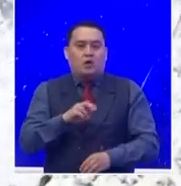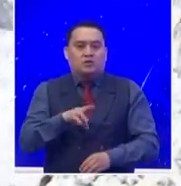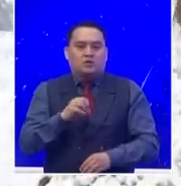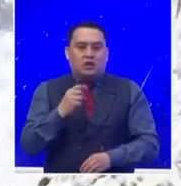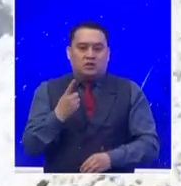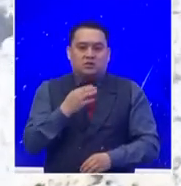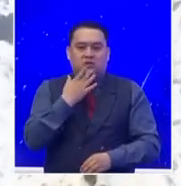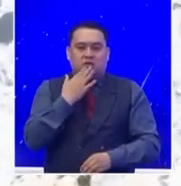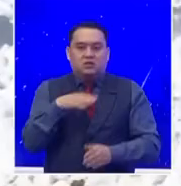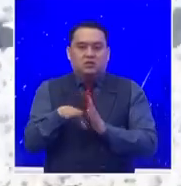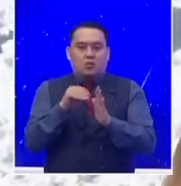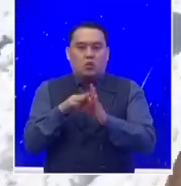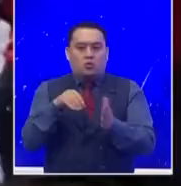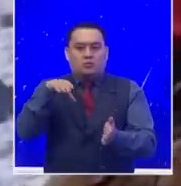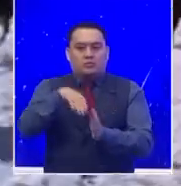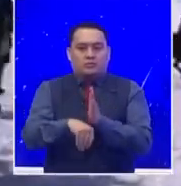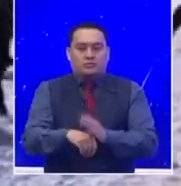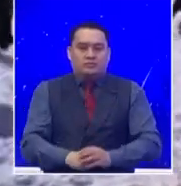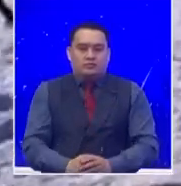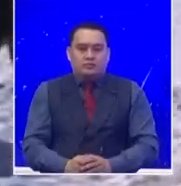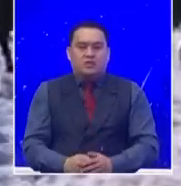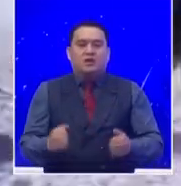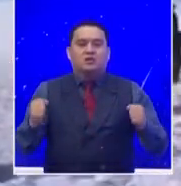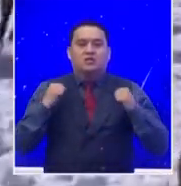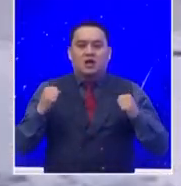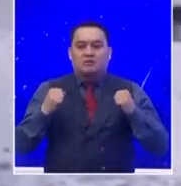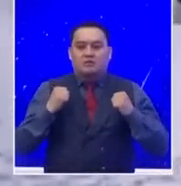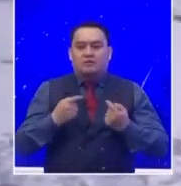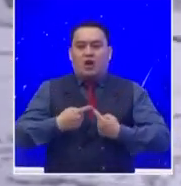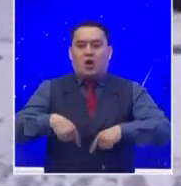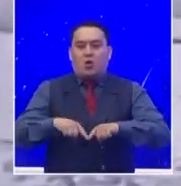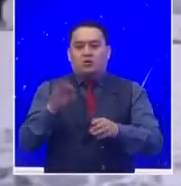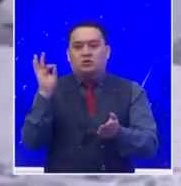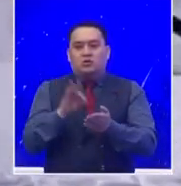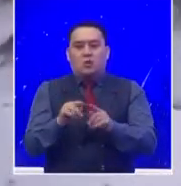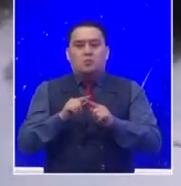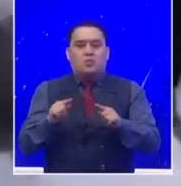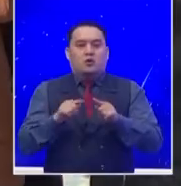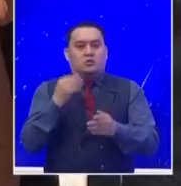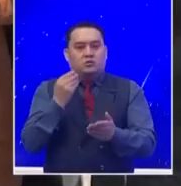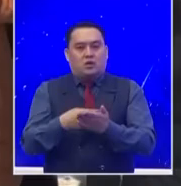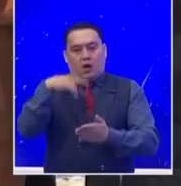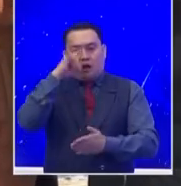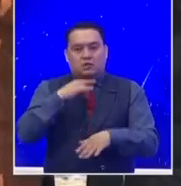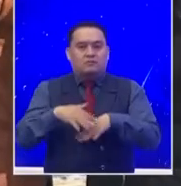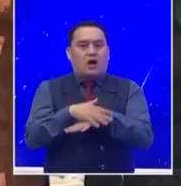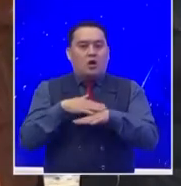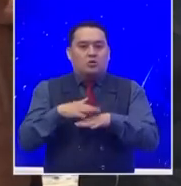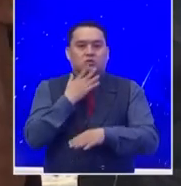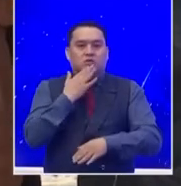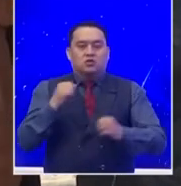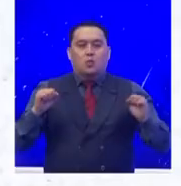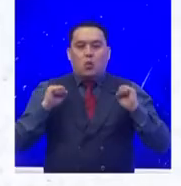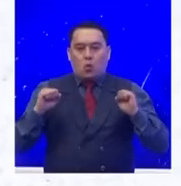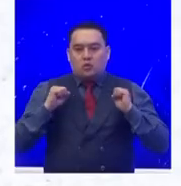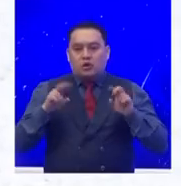член национальной сборной страны. Соревнование по кокпар организовано с целью популяризации ценностей казахского народа и национальных видов